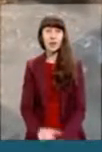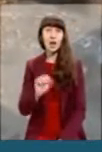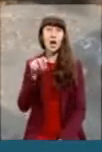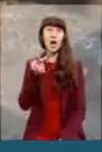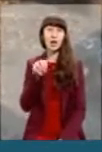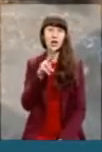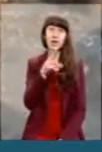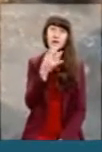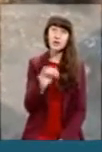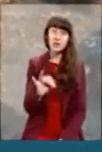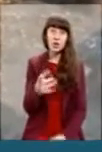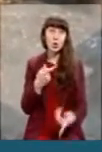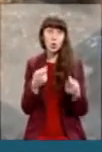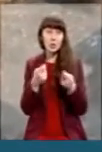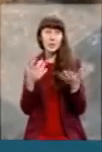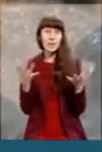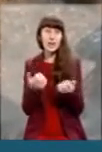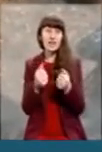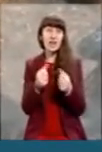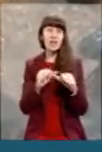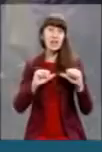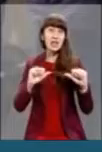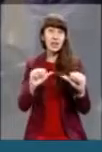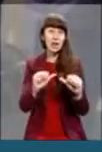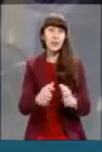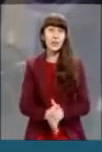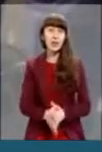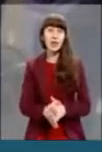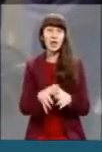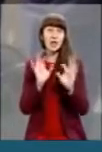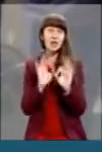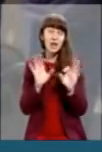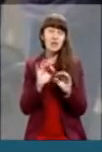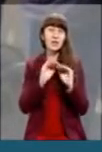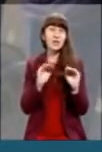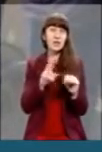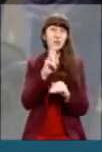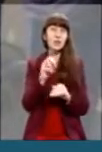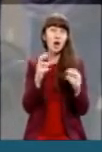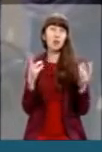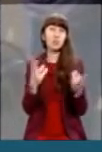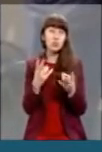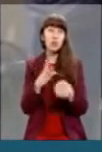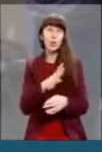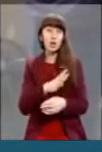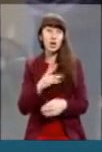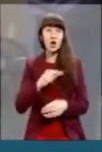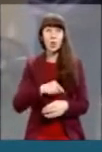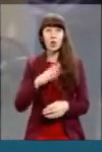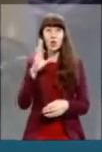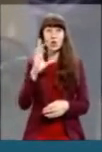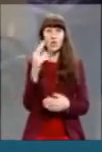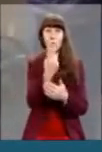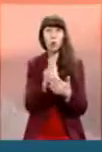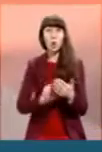Алексей Лавриченко, руководитель оперативно-спасательного отряда, рассказывает школьникам о том, как приходилось работать водолазом раньше. Об